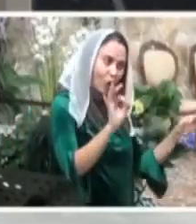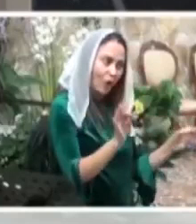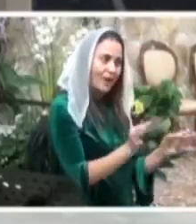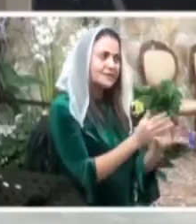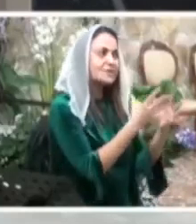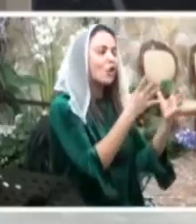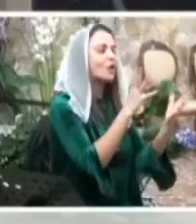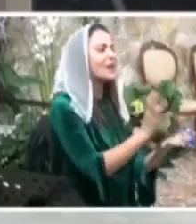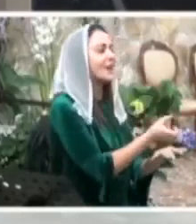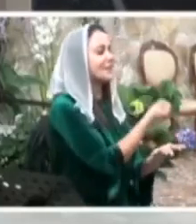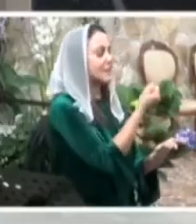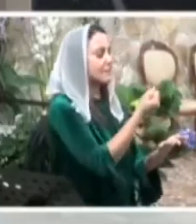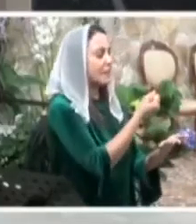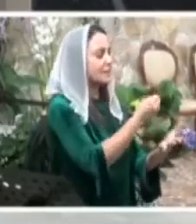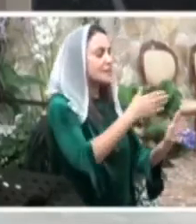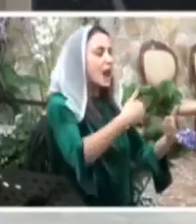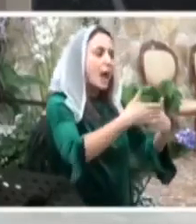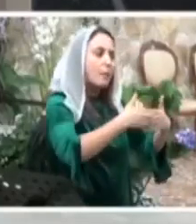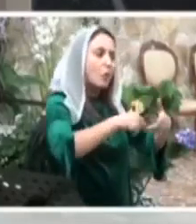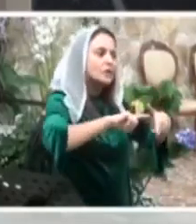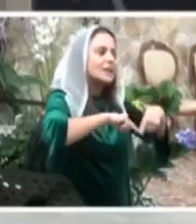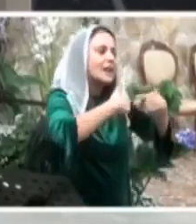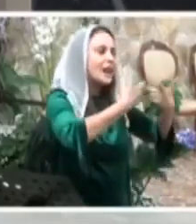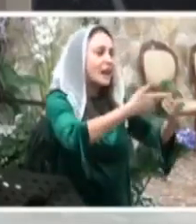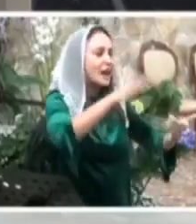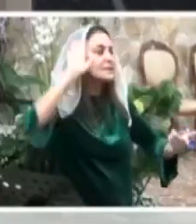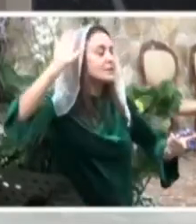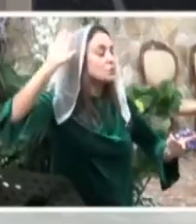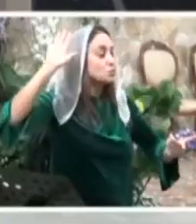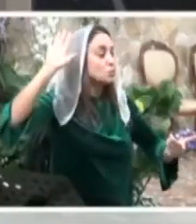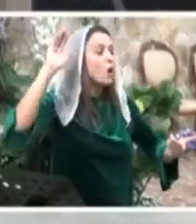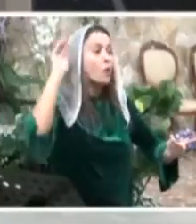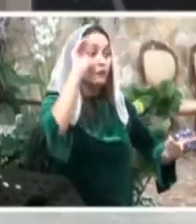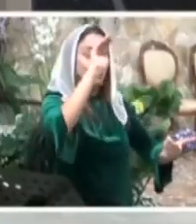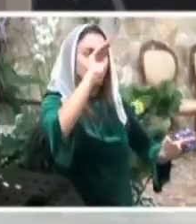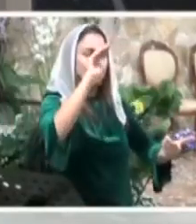la porta della grazia sarà chiusa.